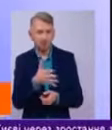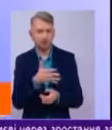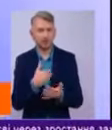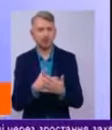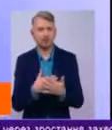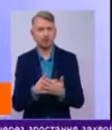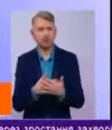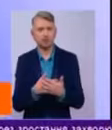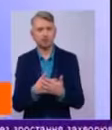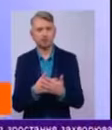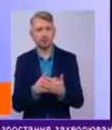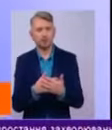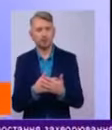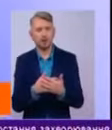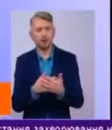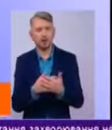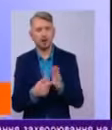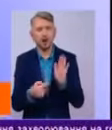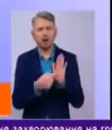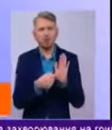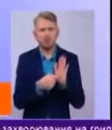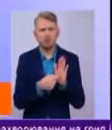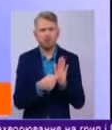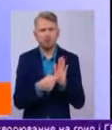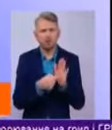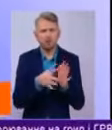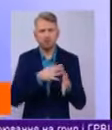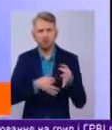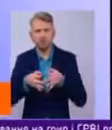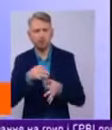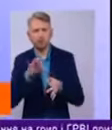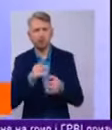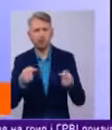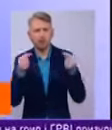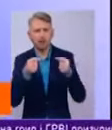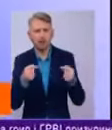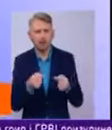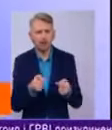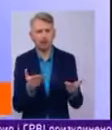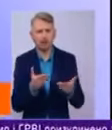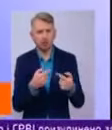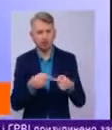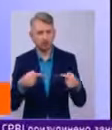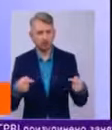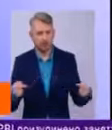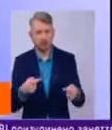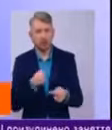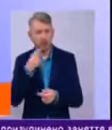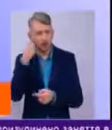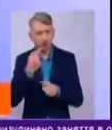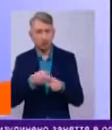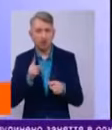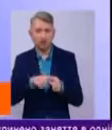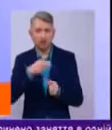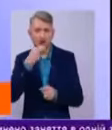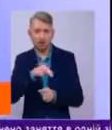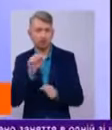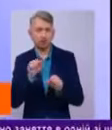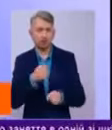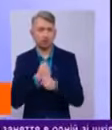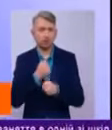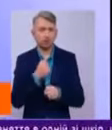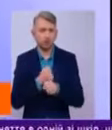скажімо, апелювати і бути в дискусії щодо конкретних там якихось речей. Я думаю, це би краще зробив, там,